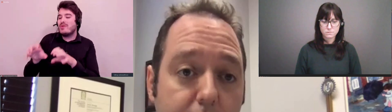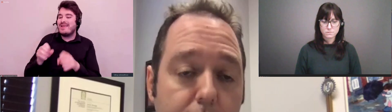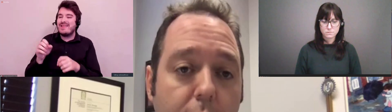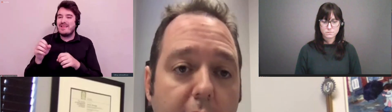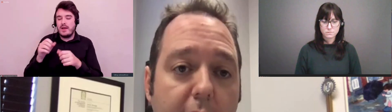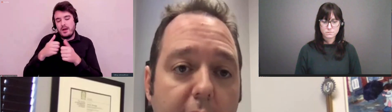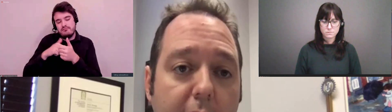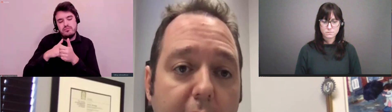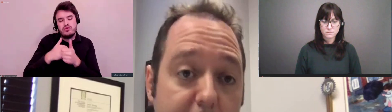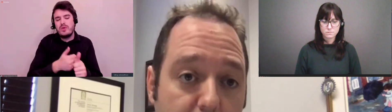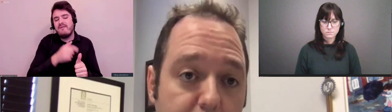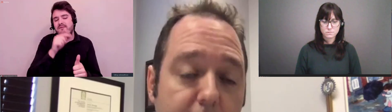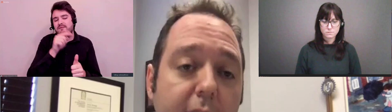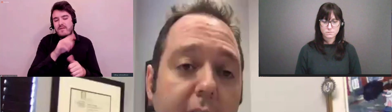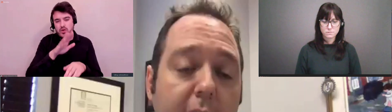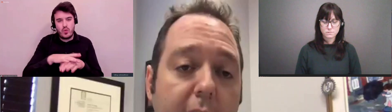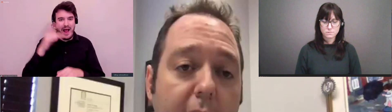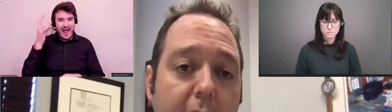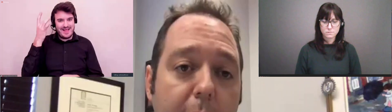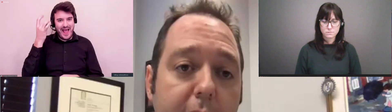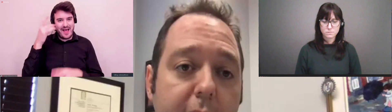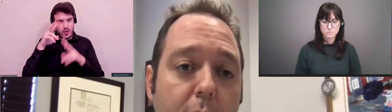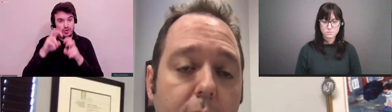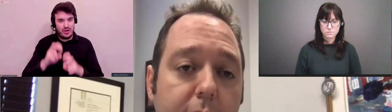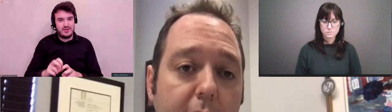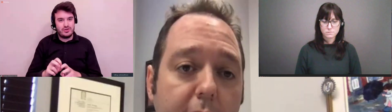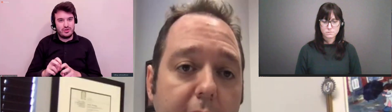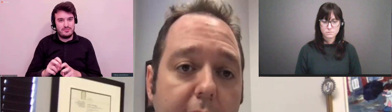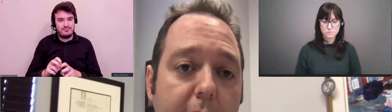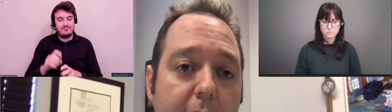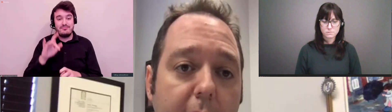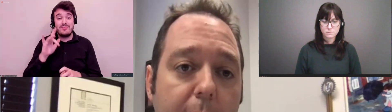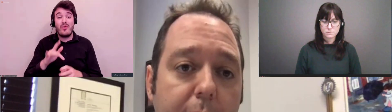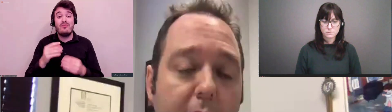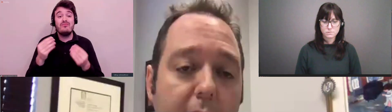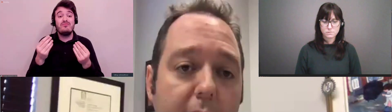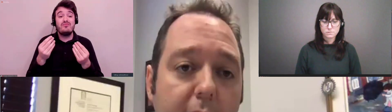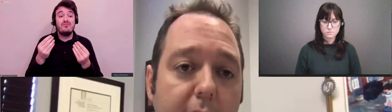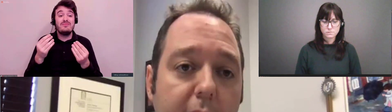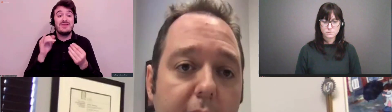basée sur la science. Parce que beaucoup de temps,